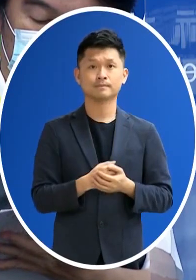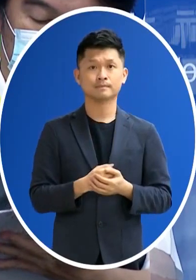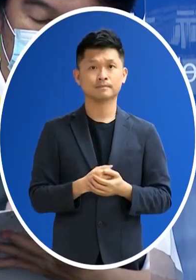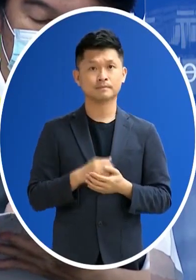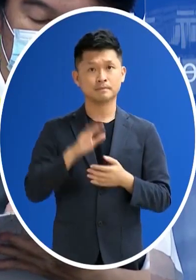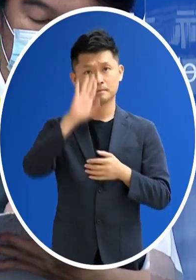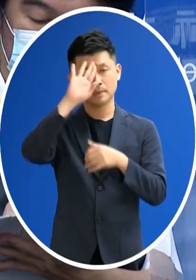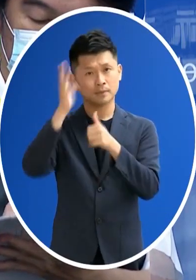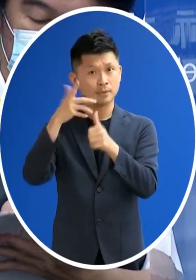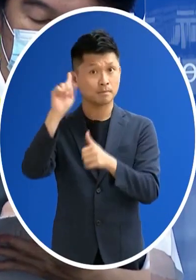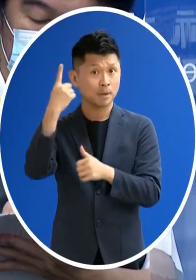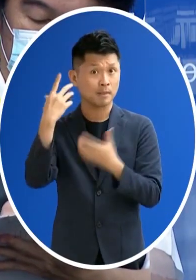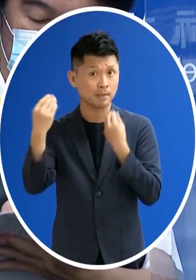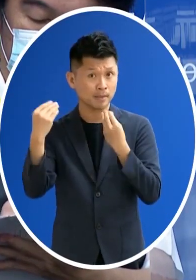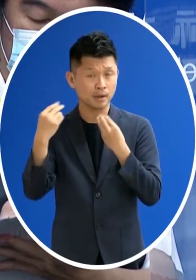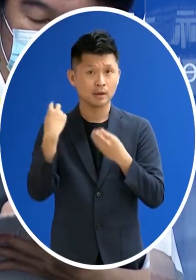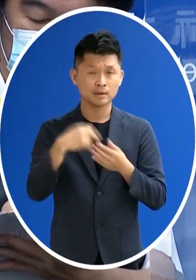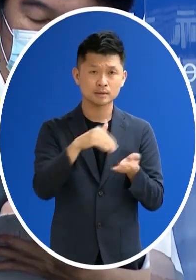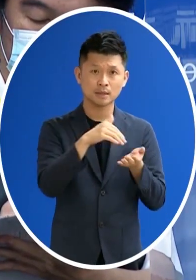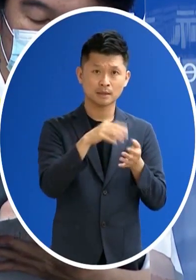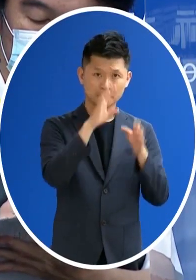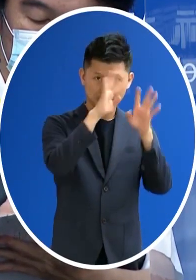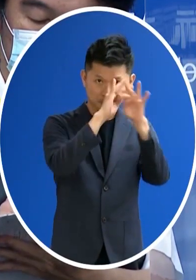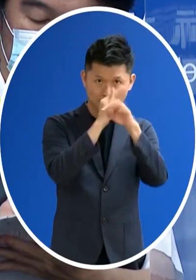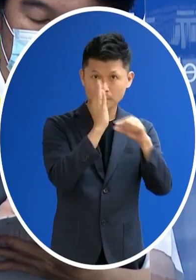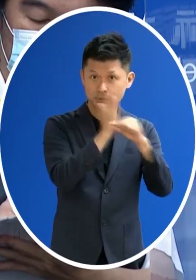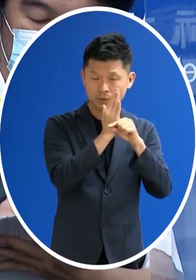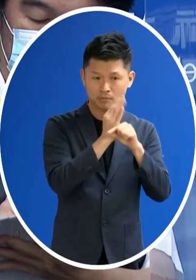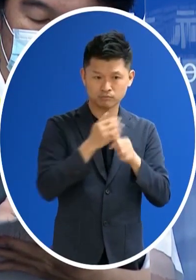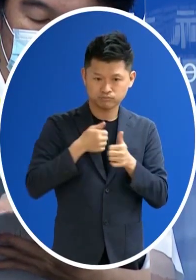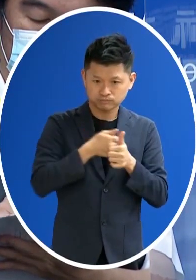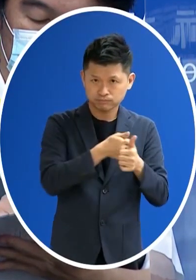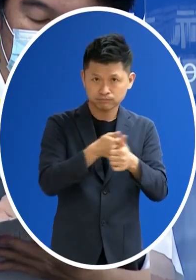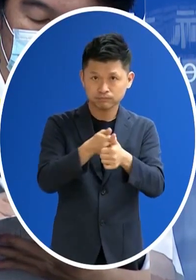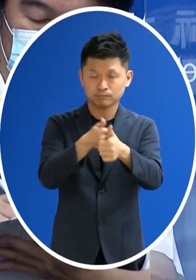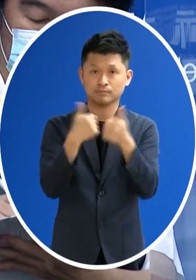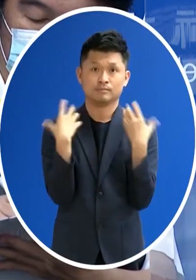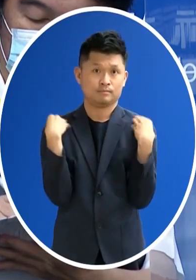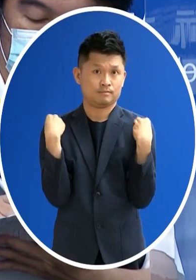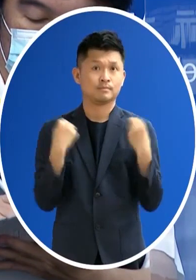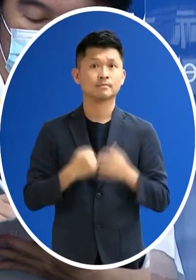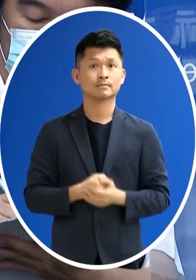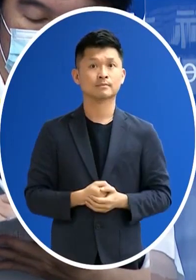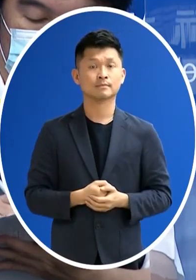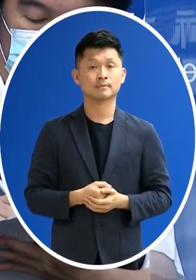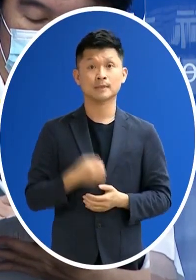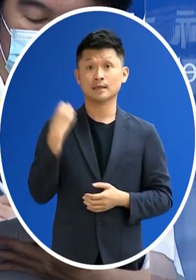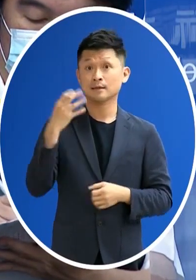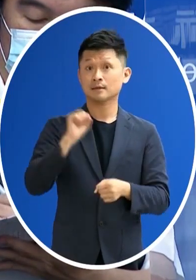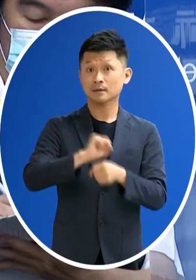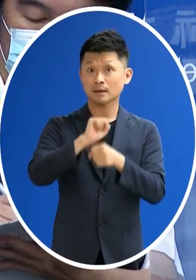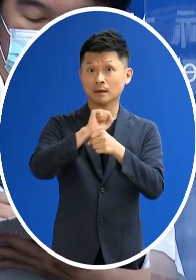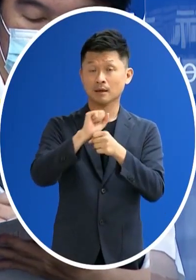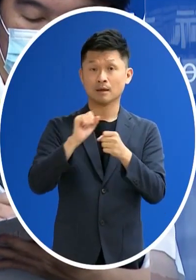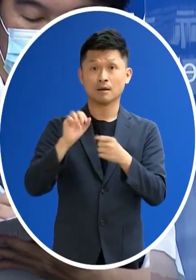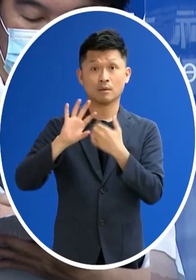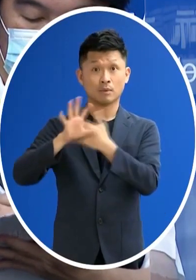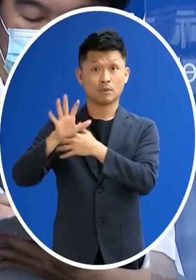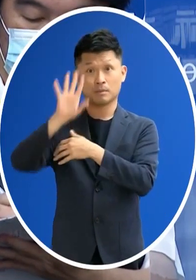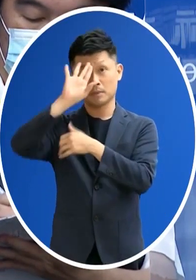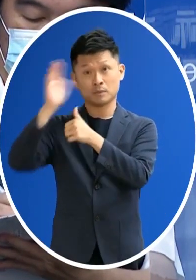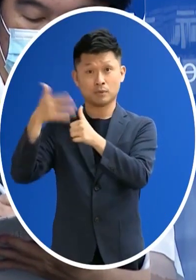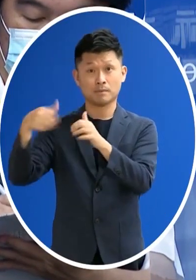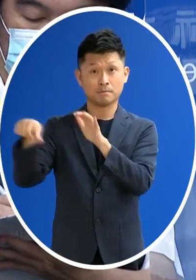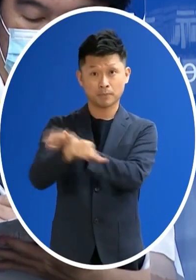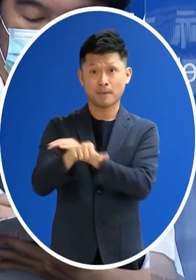的跟医疗中的，我们都会持续的调查。那对于新增的8例境外移入的个